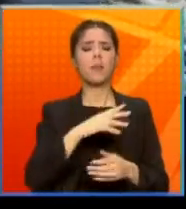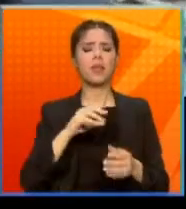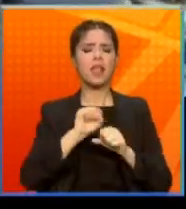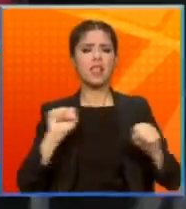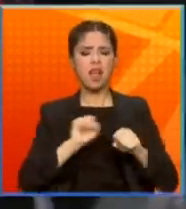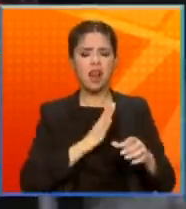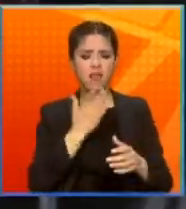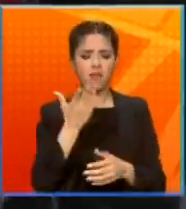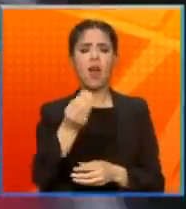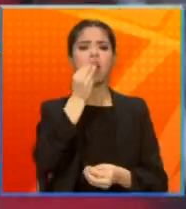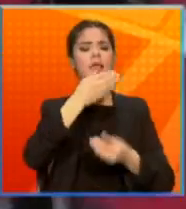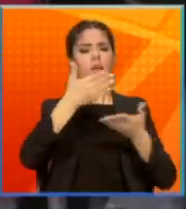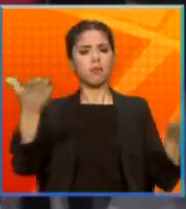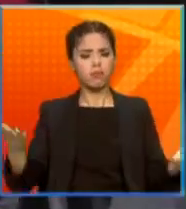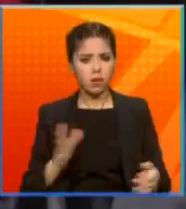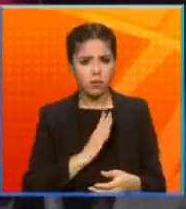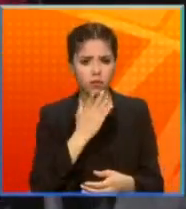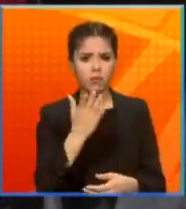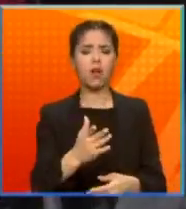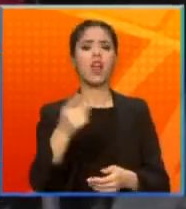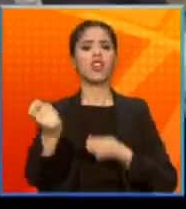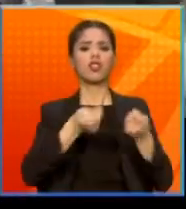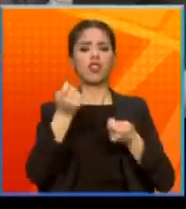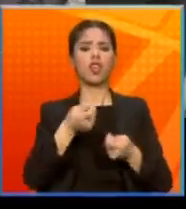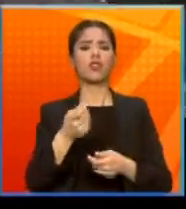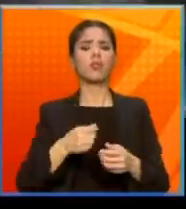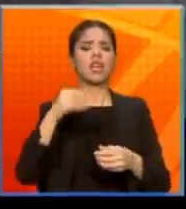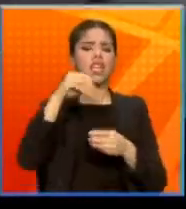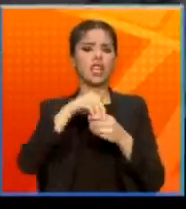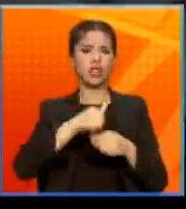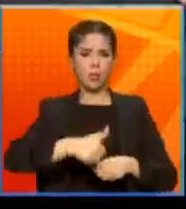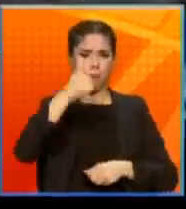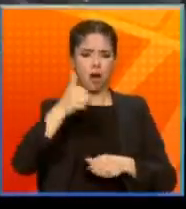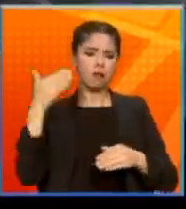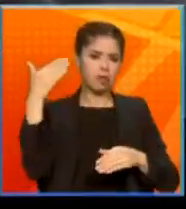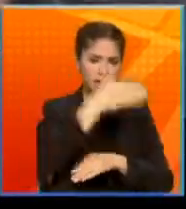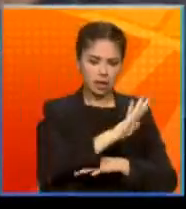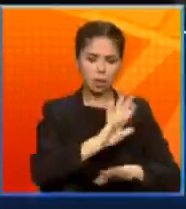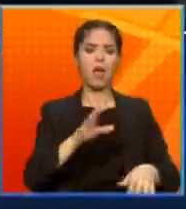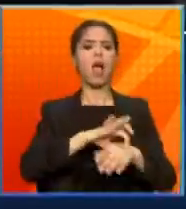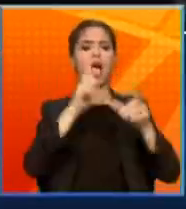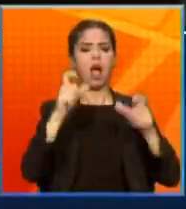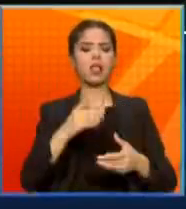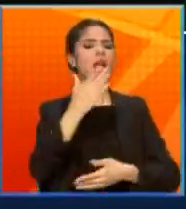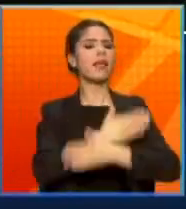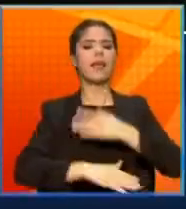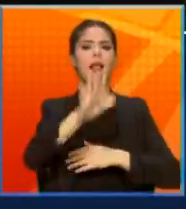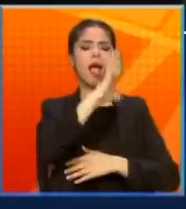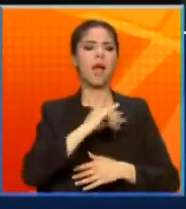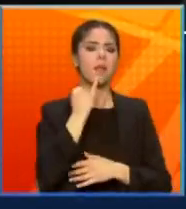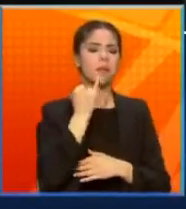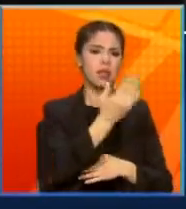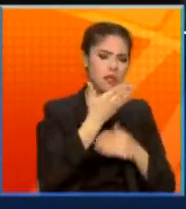kuruldu. Yemek dağıtımına başlandı. Çalışmaları yerinde takip eden İçişleri Bakanı hastanedeki yaralıları da ziyaret etti. Hepsini biz yaparız,